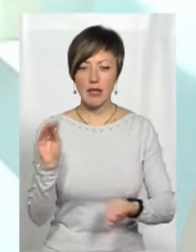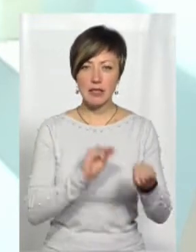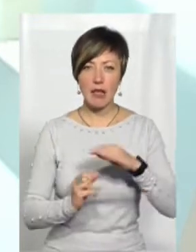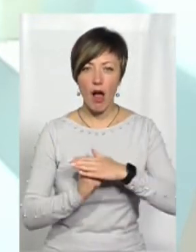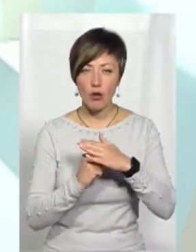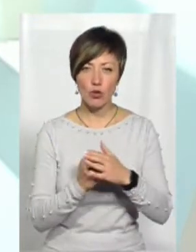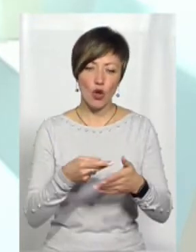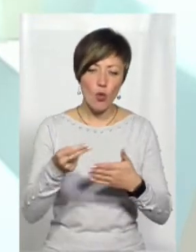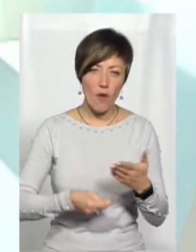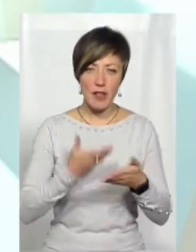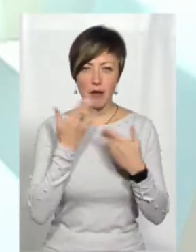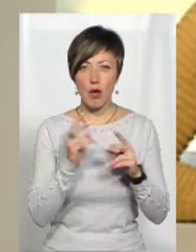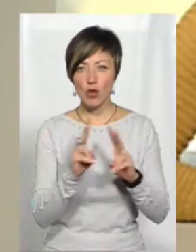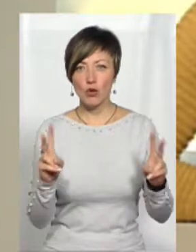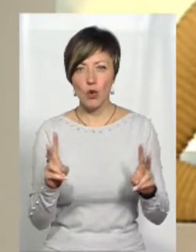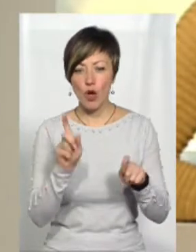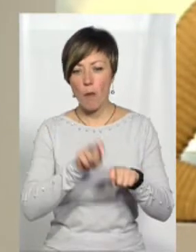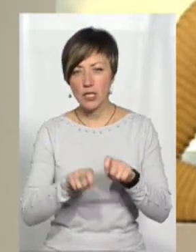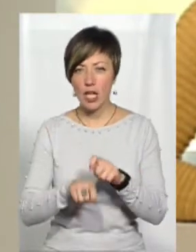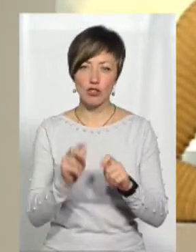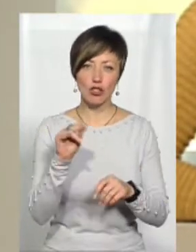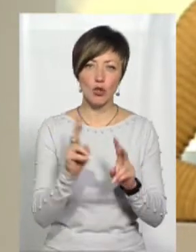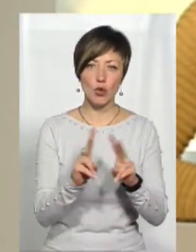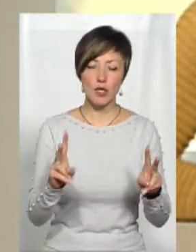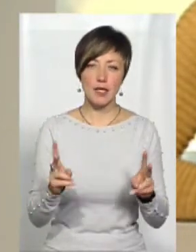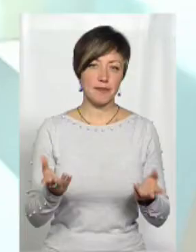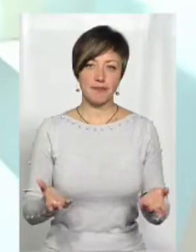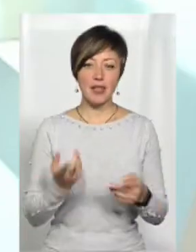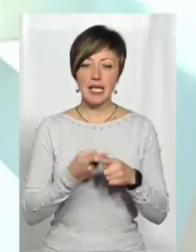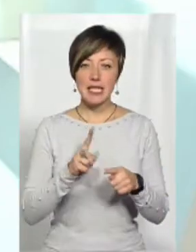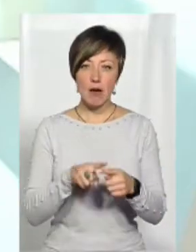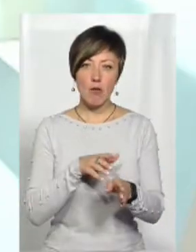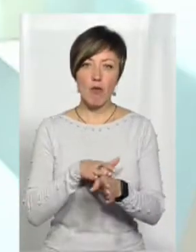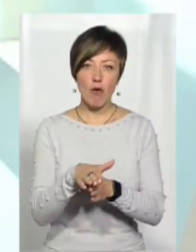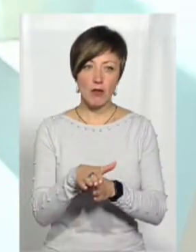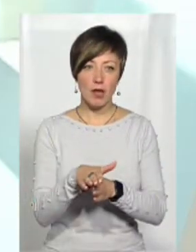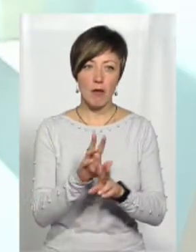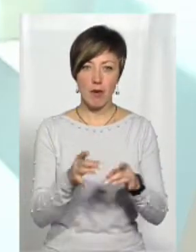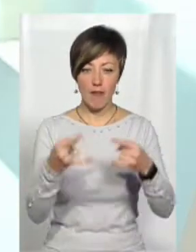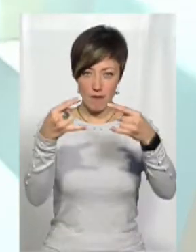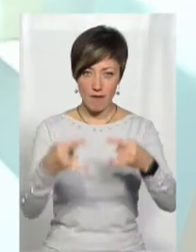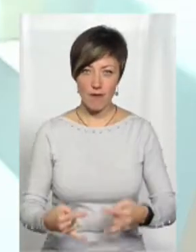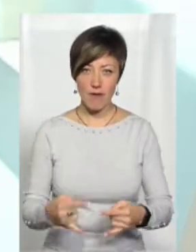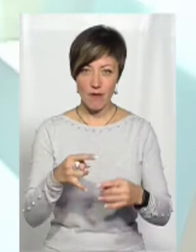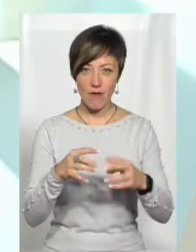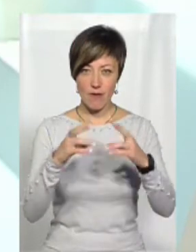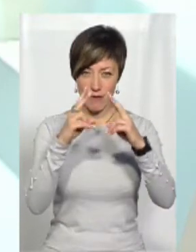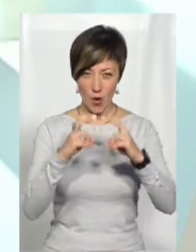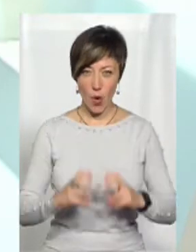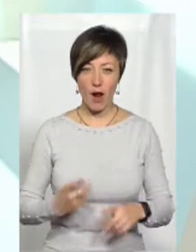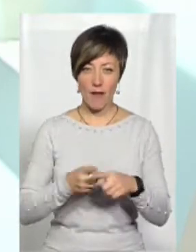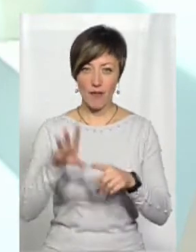чи якоїсь довідки немає, чи хтось не пройшов обстеження, чи хтось... Ну, коротше, це йде повна як флюорографія всього бізнесу. От.